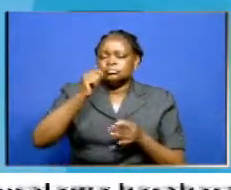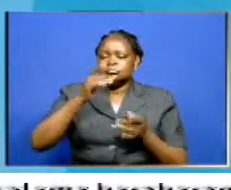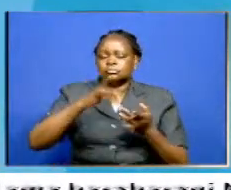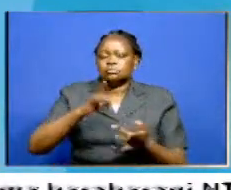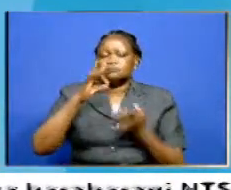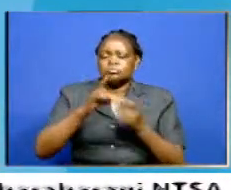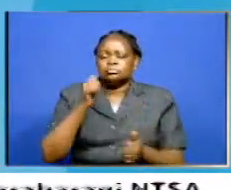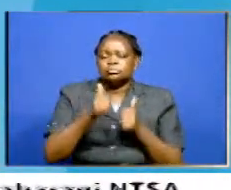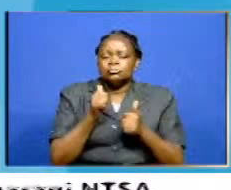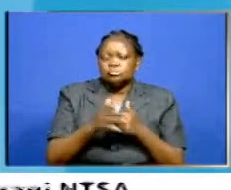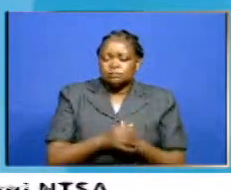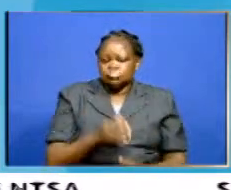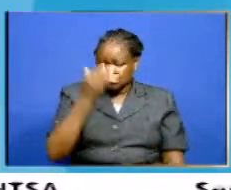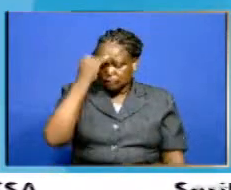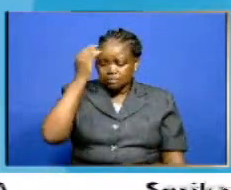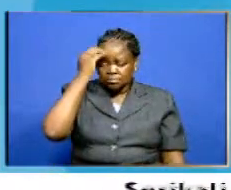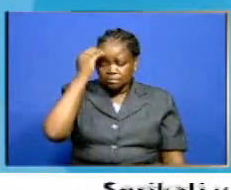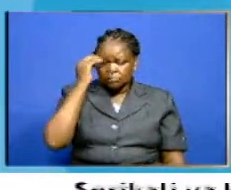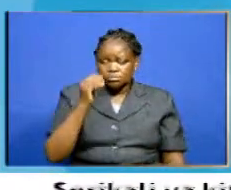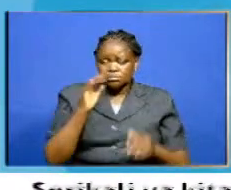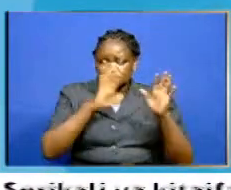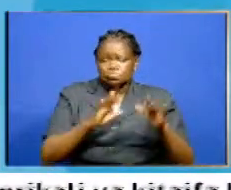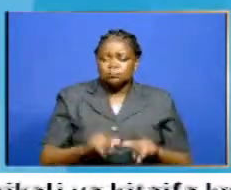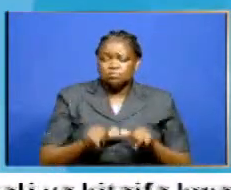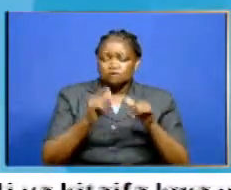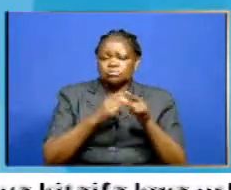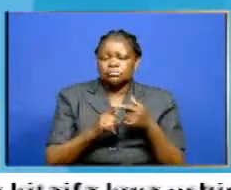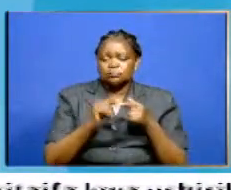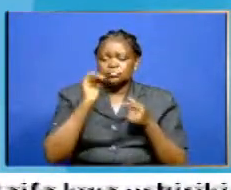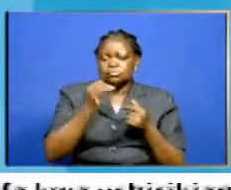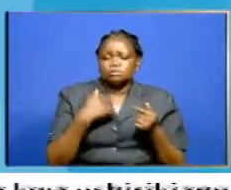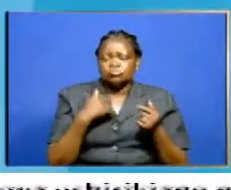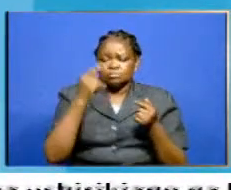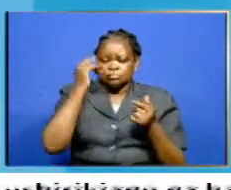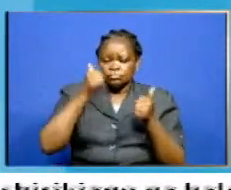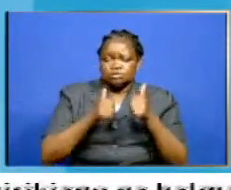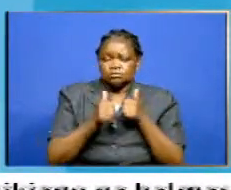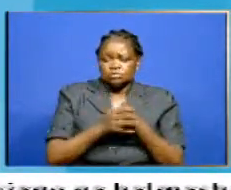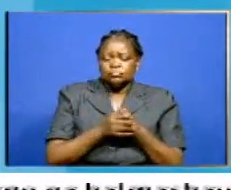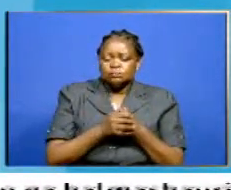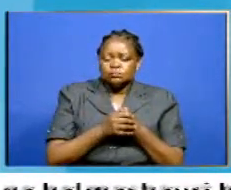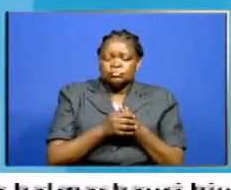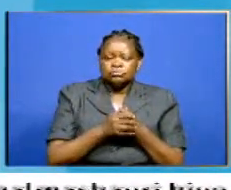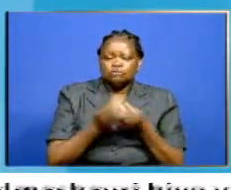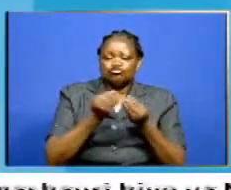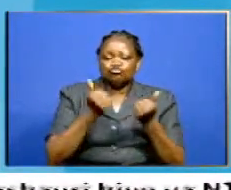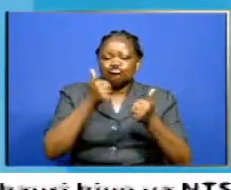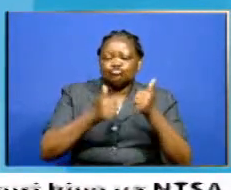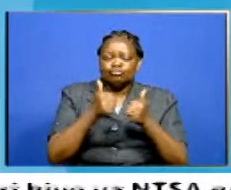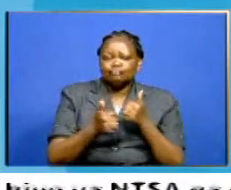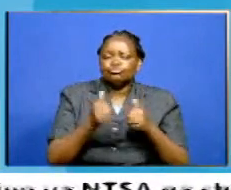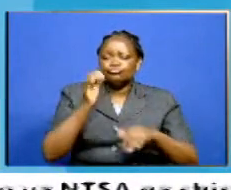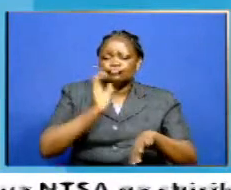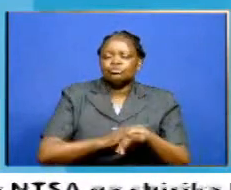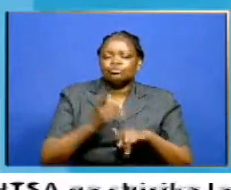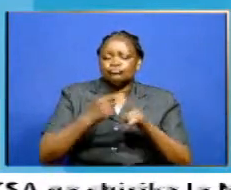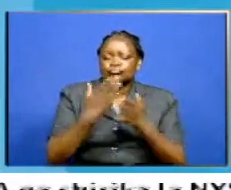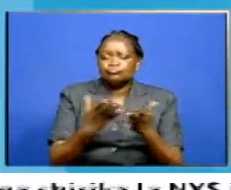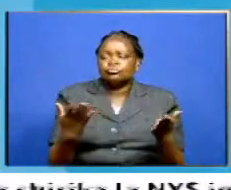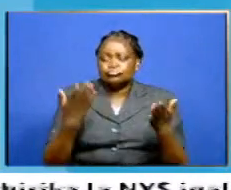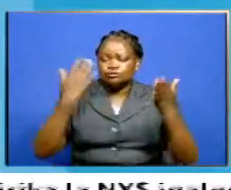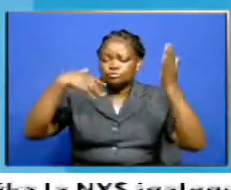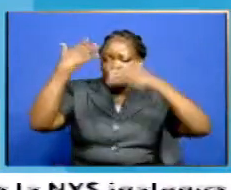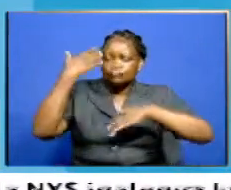kwa sababu hao wanafunzi wanaumia. Na ile umeniuliza kwamba ni suluhisho ipi itapatikana katika haya mambo ya vyuo